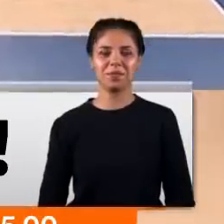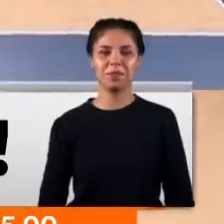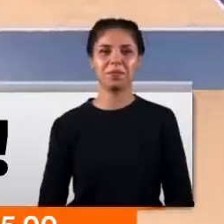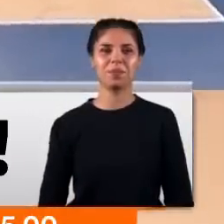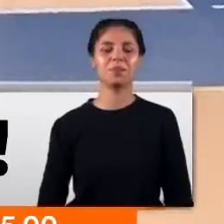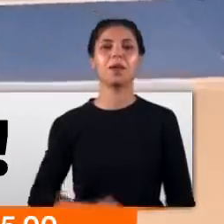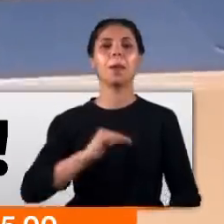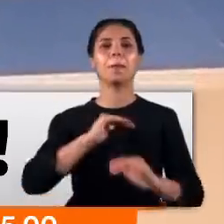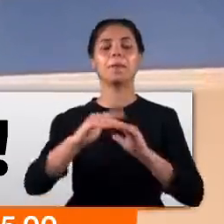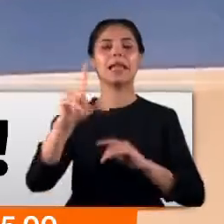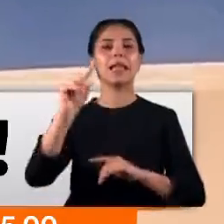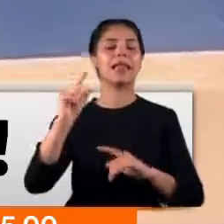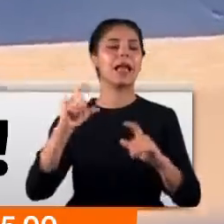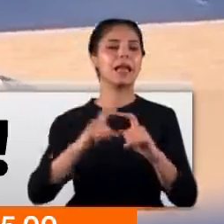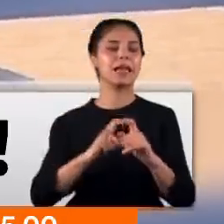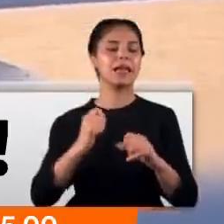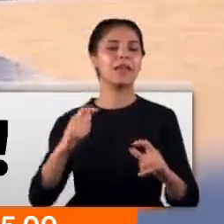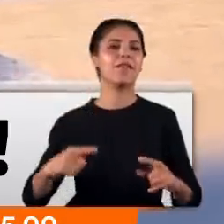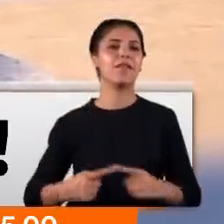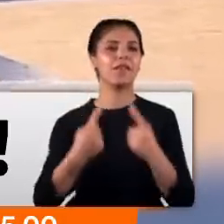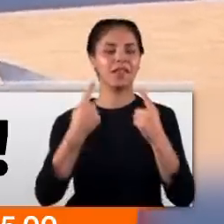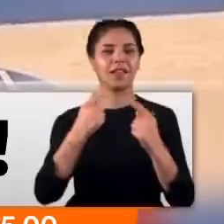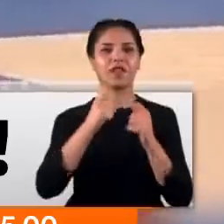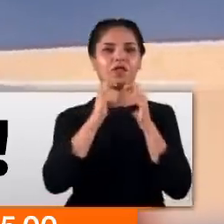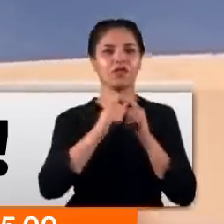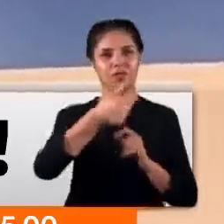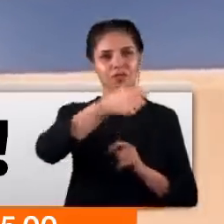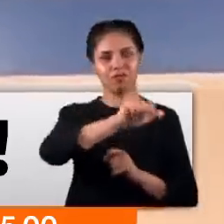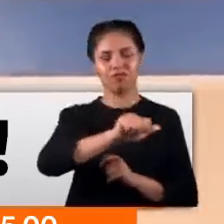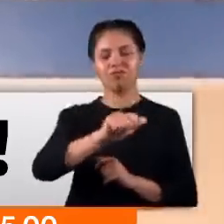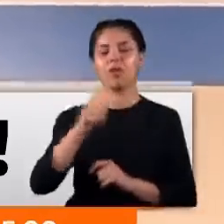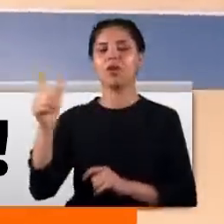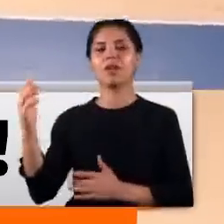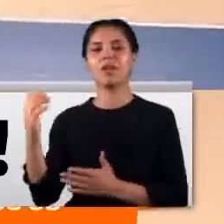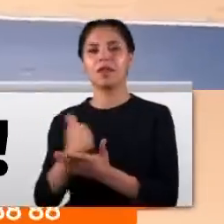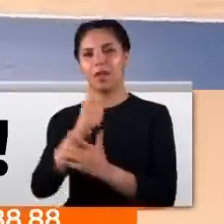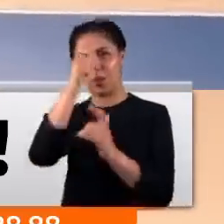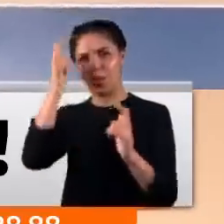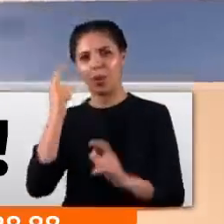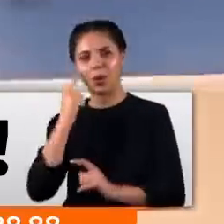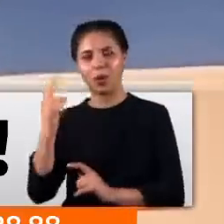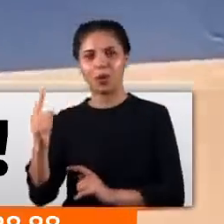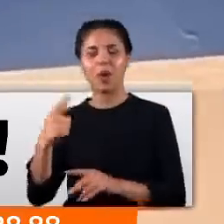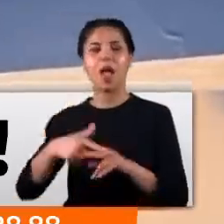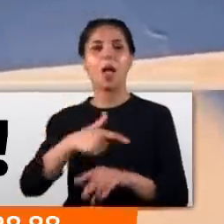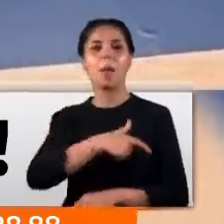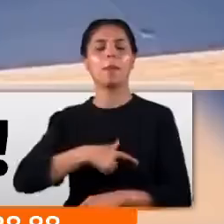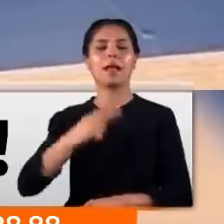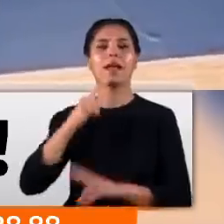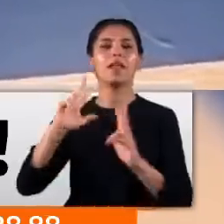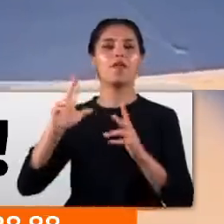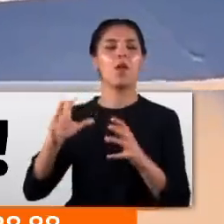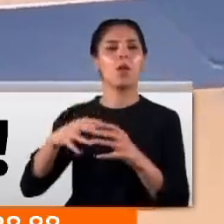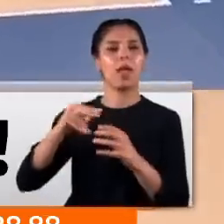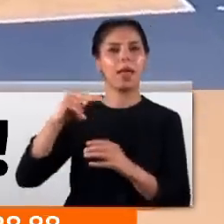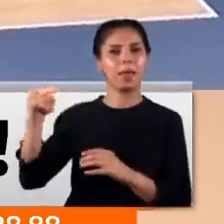Milletler Ligi finalinde güçlü rakibi çini 3 bir yenerek dünya sıralamasında zirveye oturan A Milli kadın voleybol